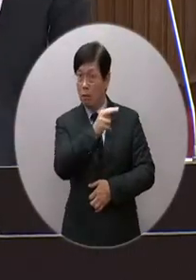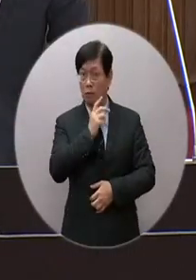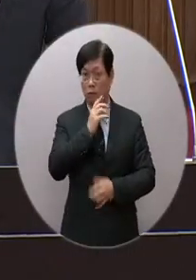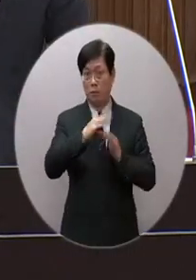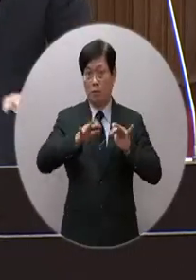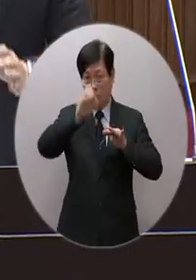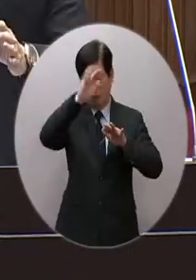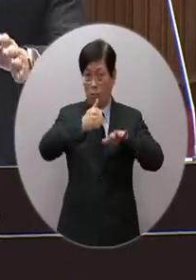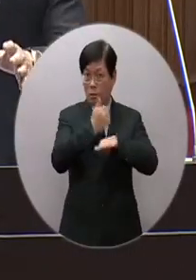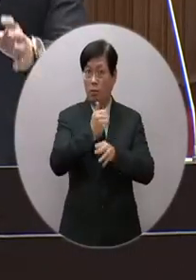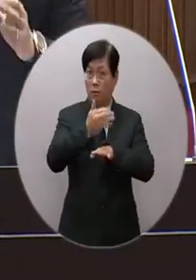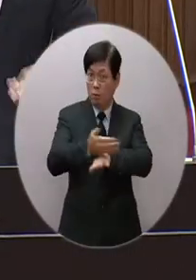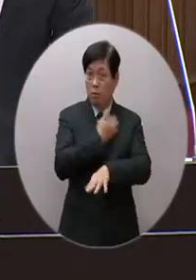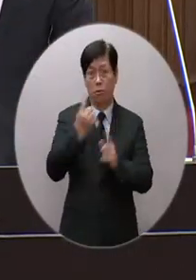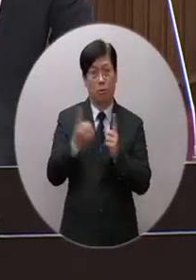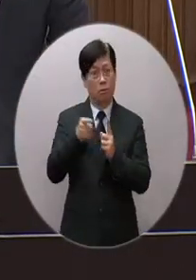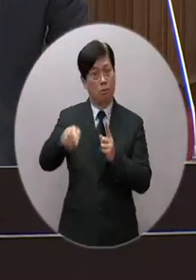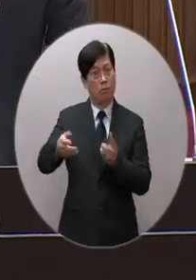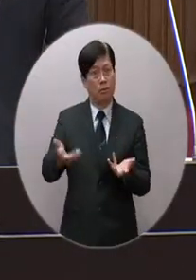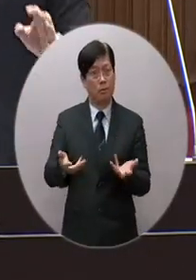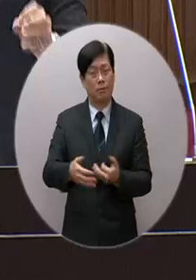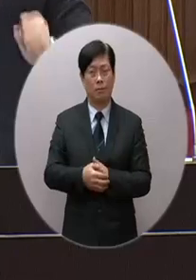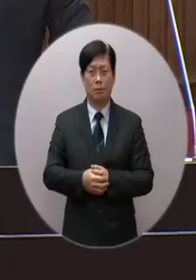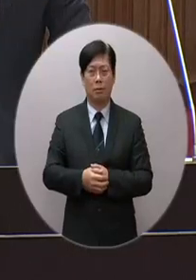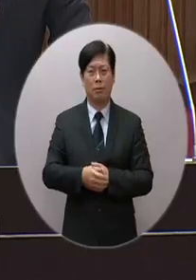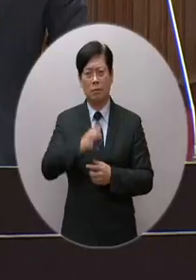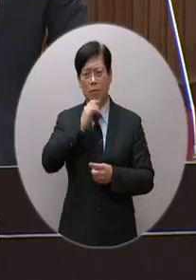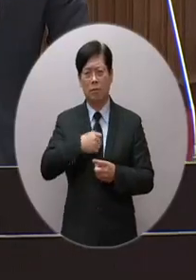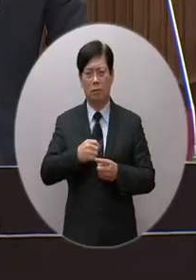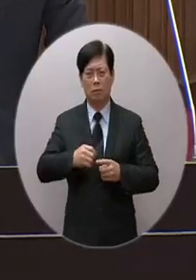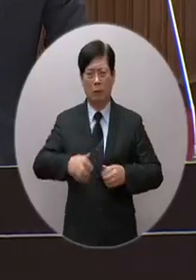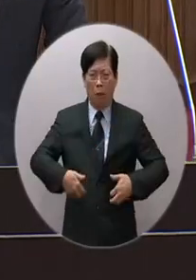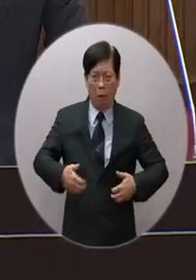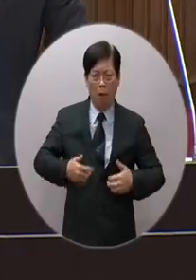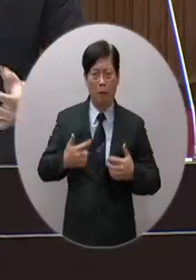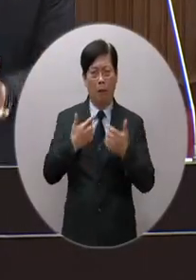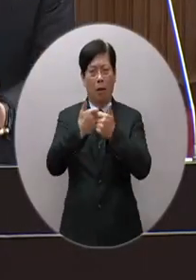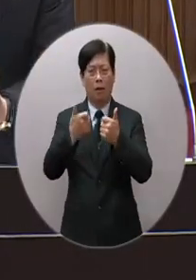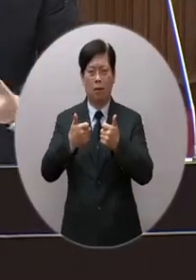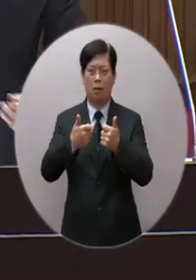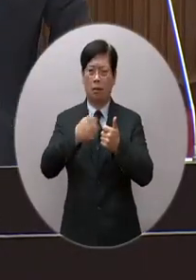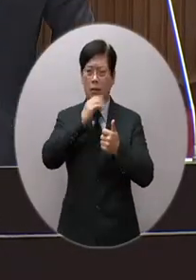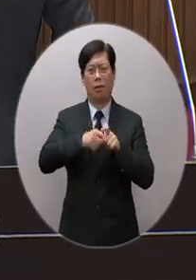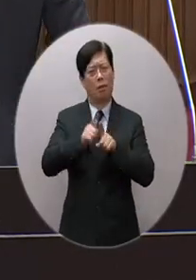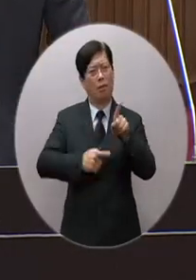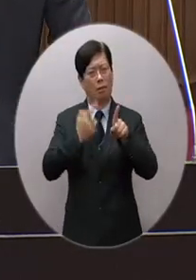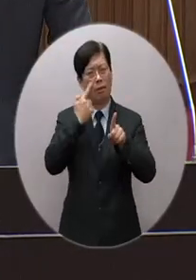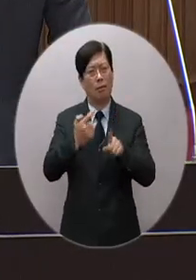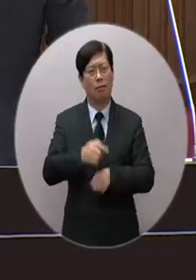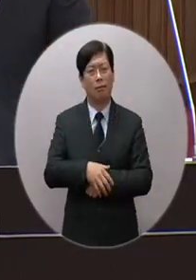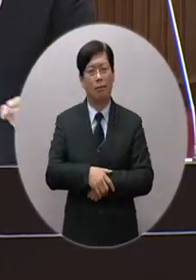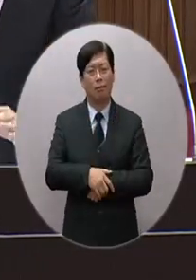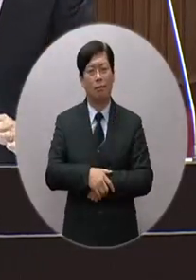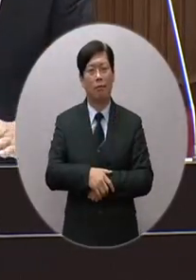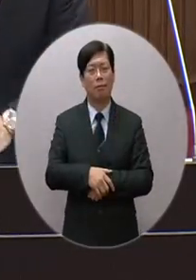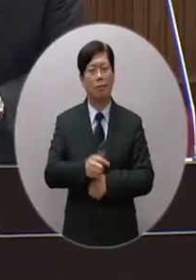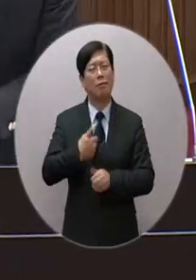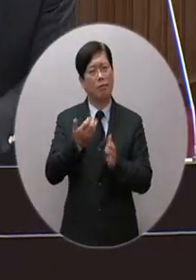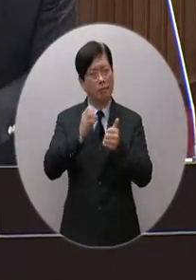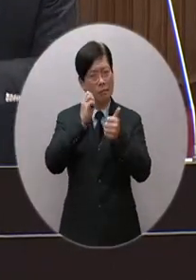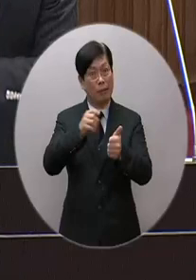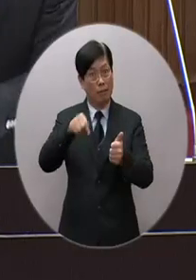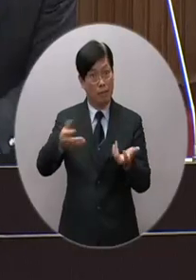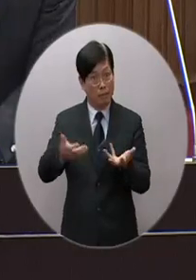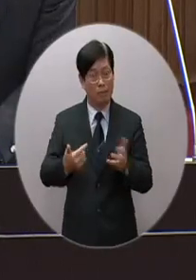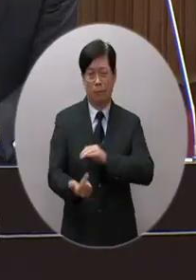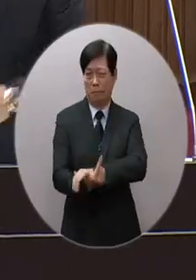政以后处理这农业政策应变的作为，甲所想的落差伤过太大，所以我才要讲这